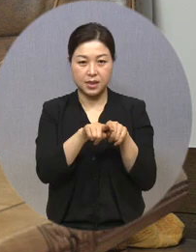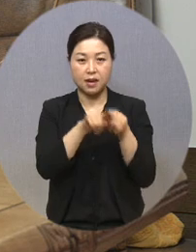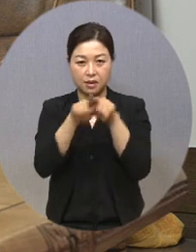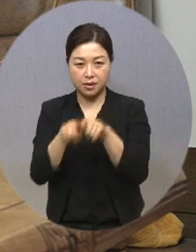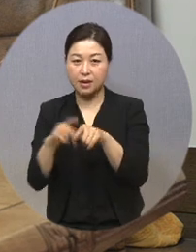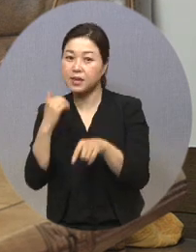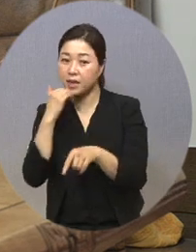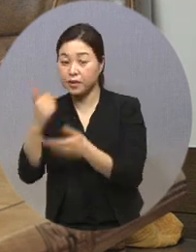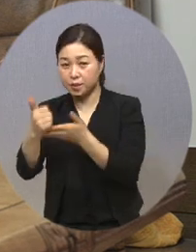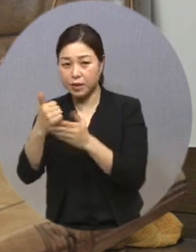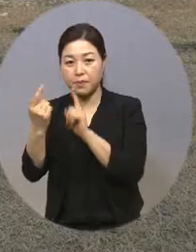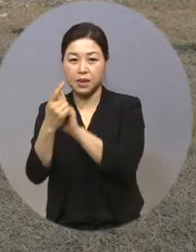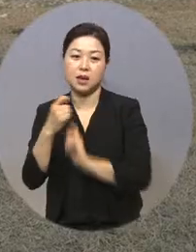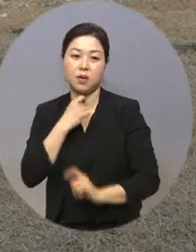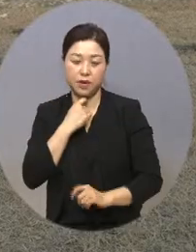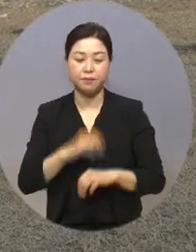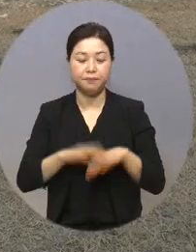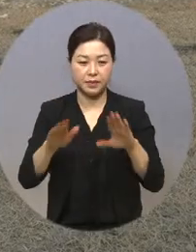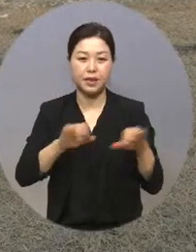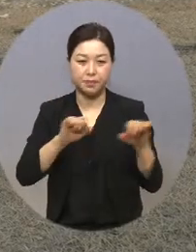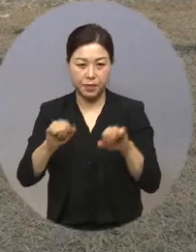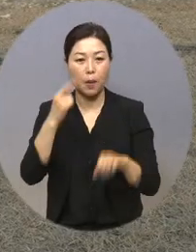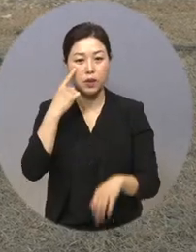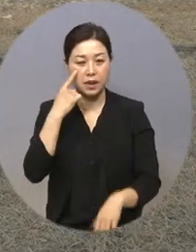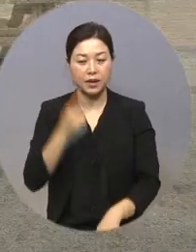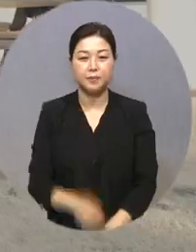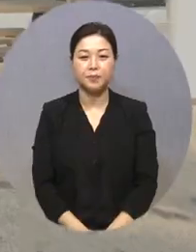예정입니다. 그럼 한번 움직여볼까요? 아이고.